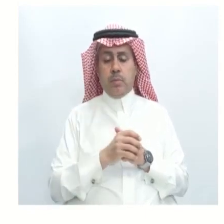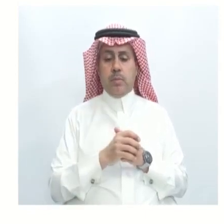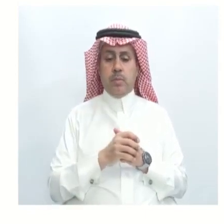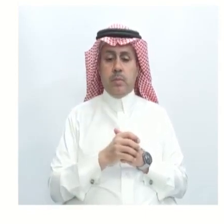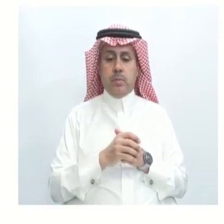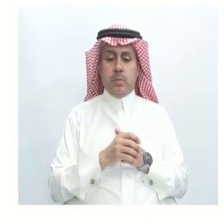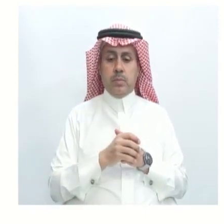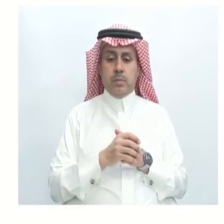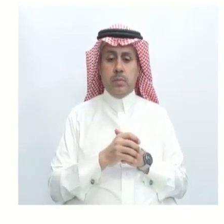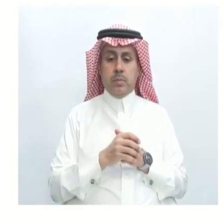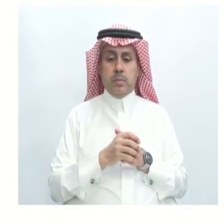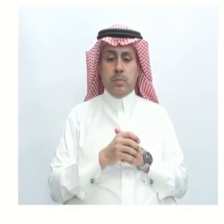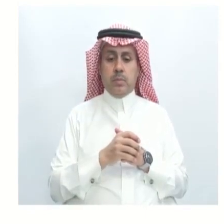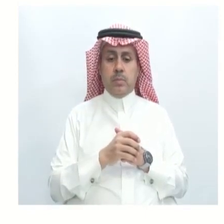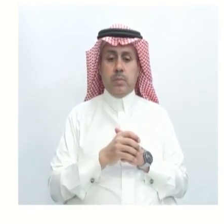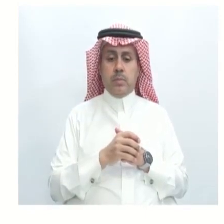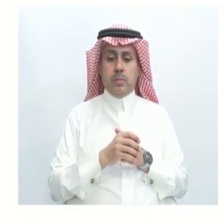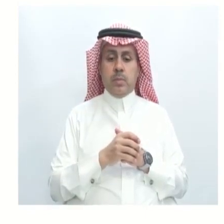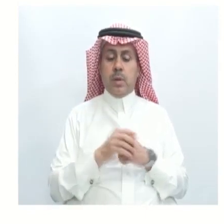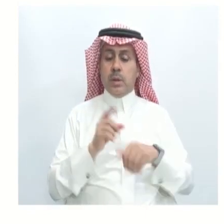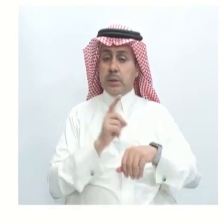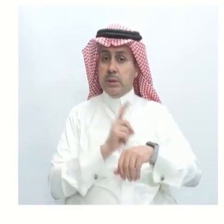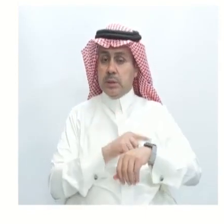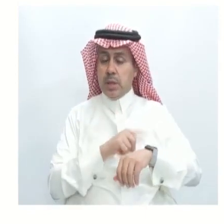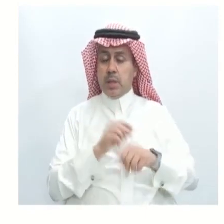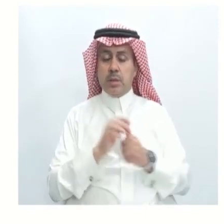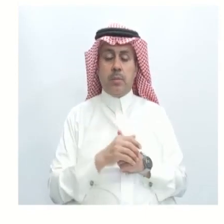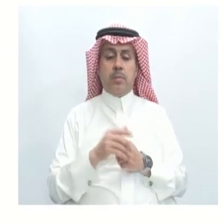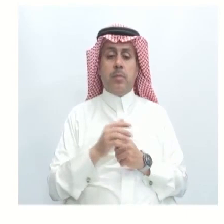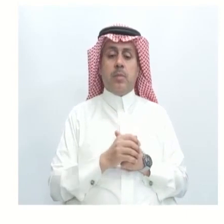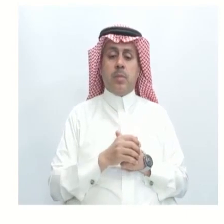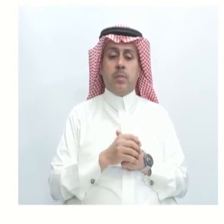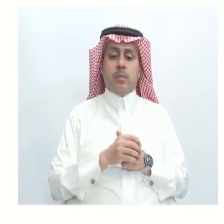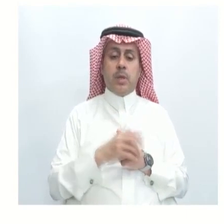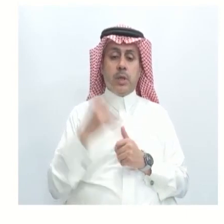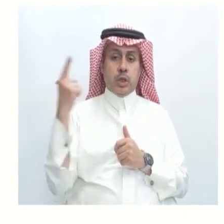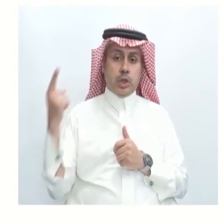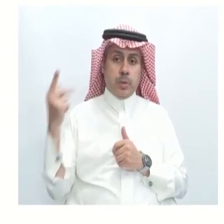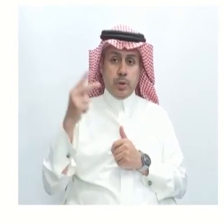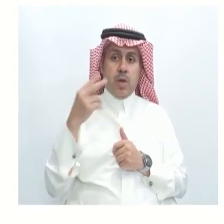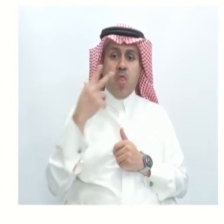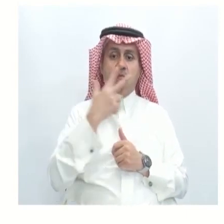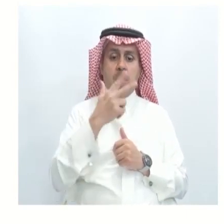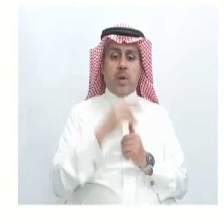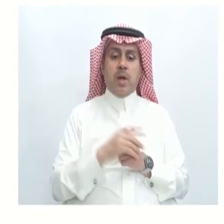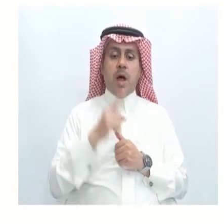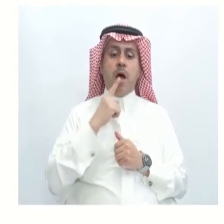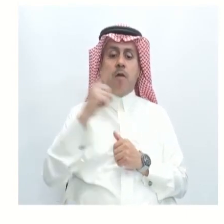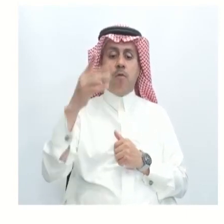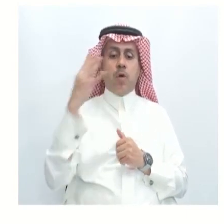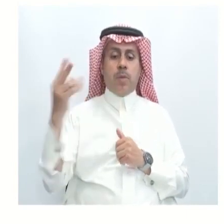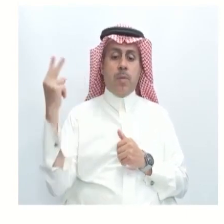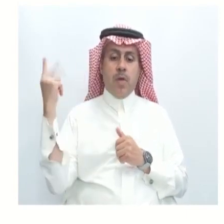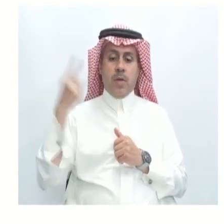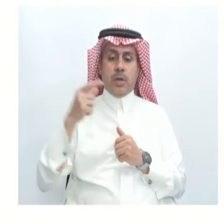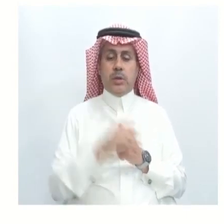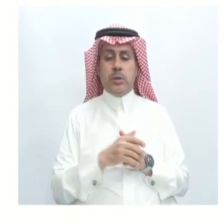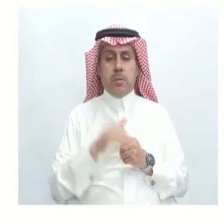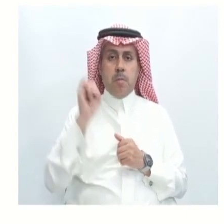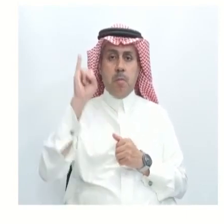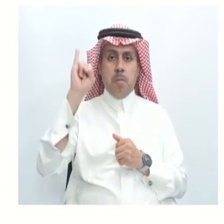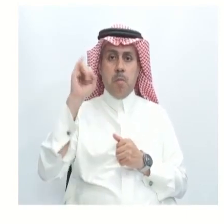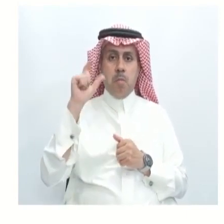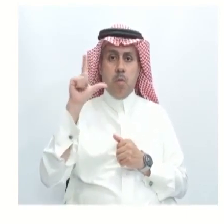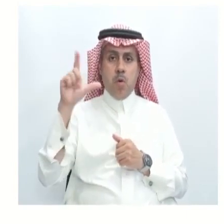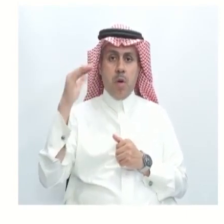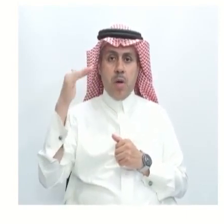الف تقسيم 91 وتاريخ الاصدار 27/8/14 ملخص النظام